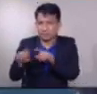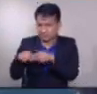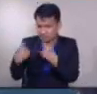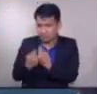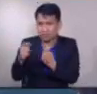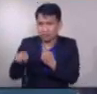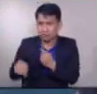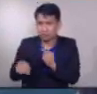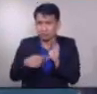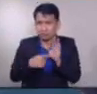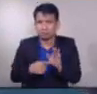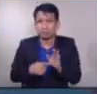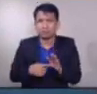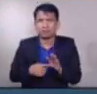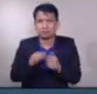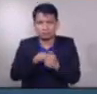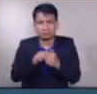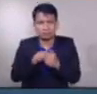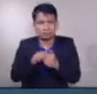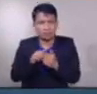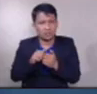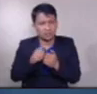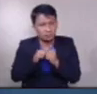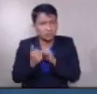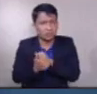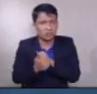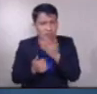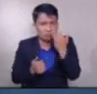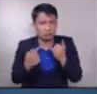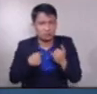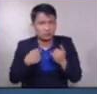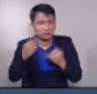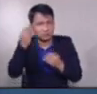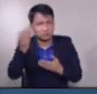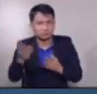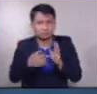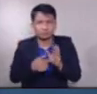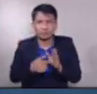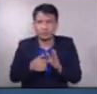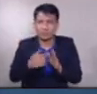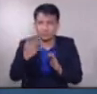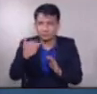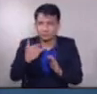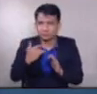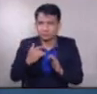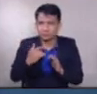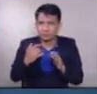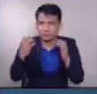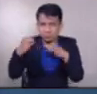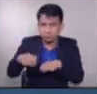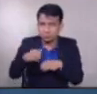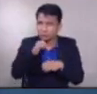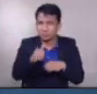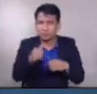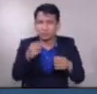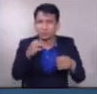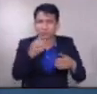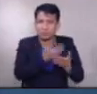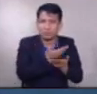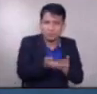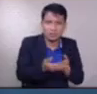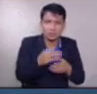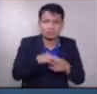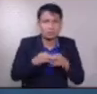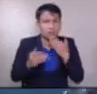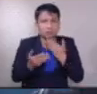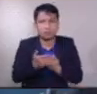mong bintahe mo. That's the advantage. Oh, pero bakit ito bibilhin ng hindi naman Lumad? Bakit ito bibili ng hindi naman katribo mo? Ay, good